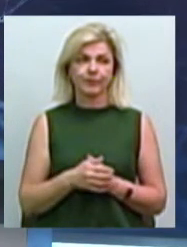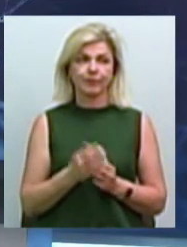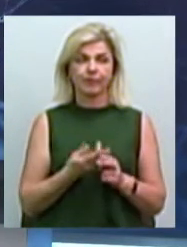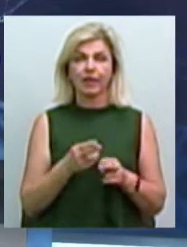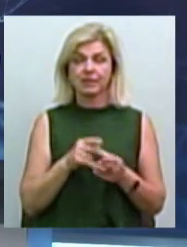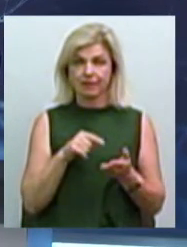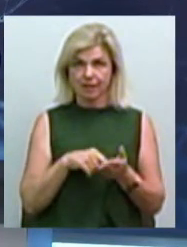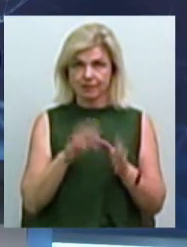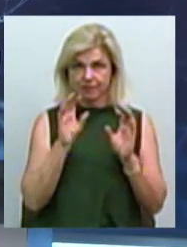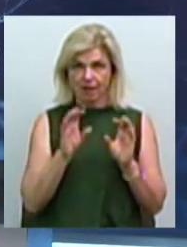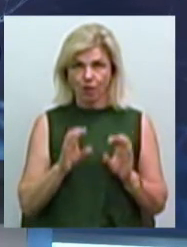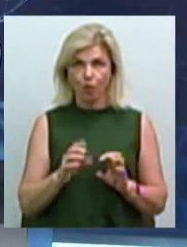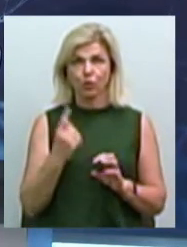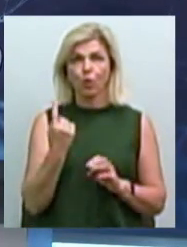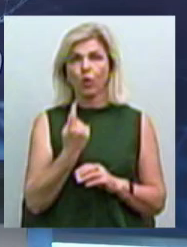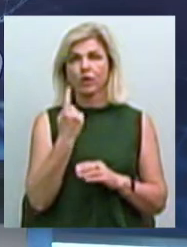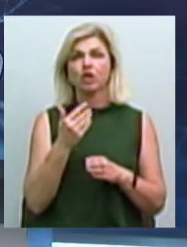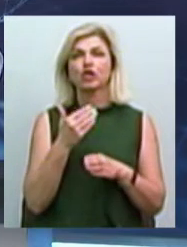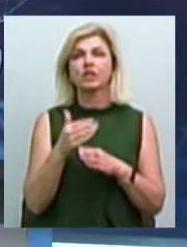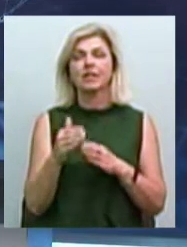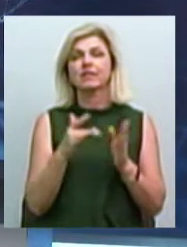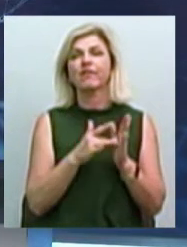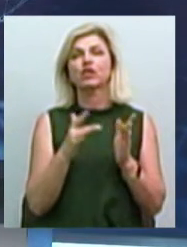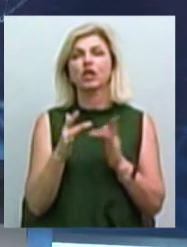частей священної корови